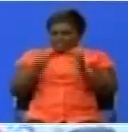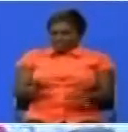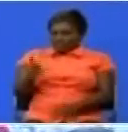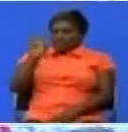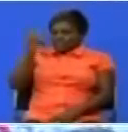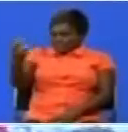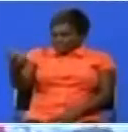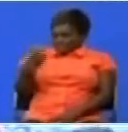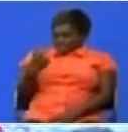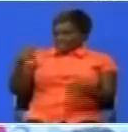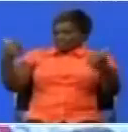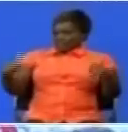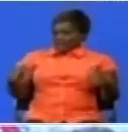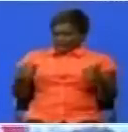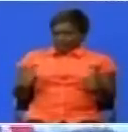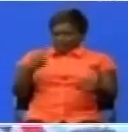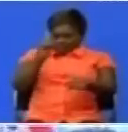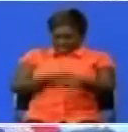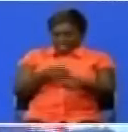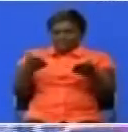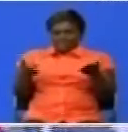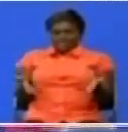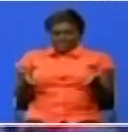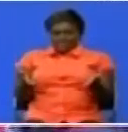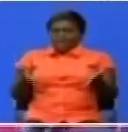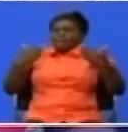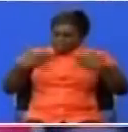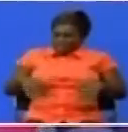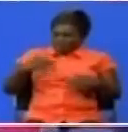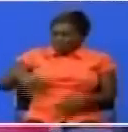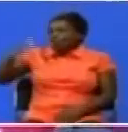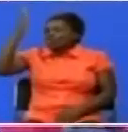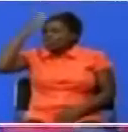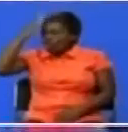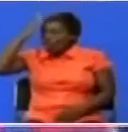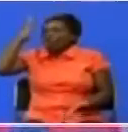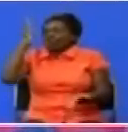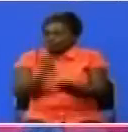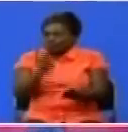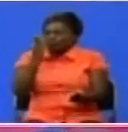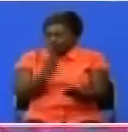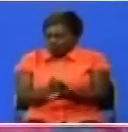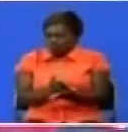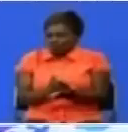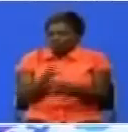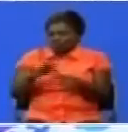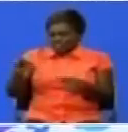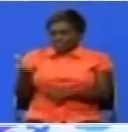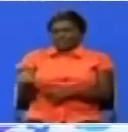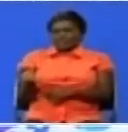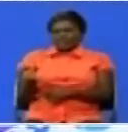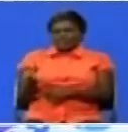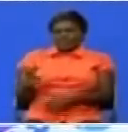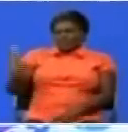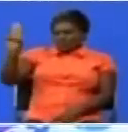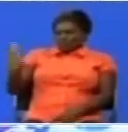hujatuona safari hii, watajua kwamba kachumbari ni mboga hapa pwani sisi tunaitumia. Uhuru